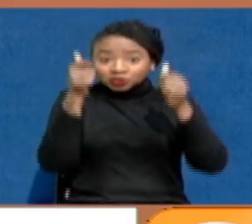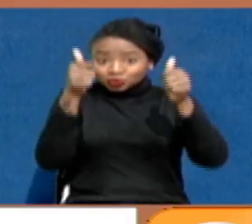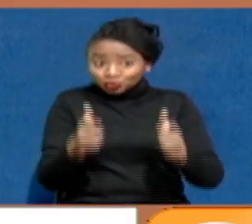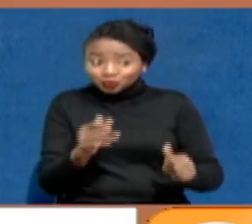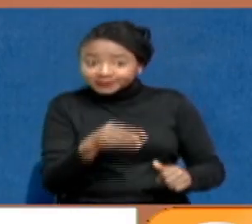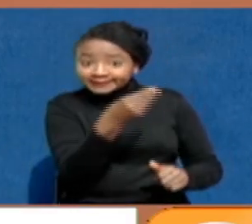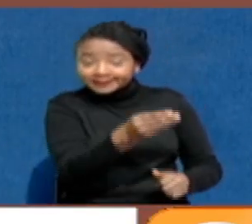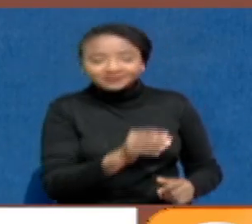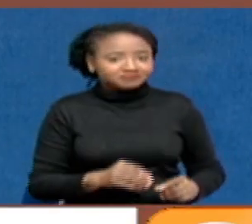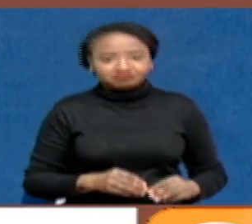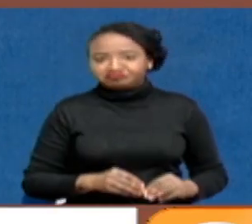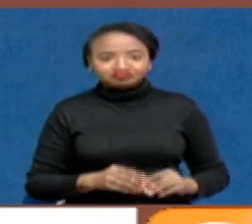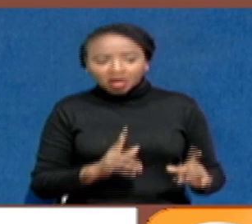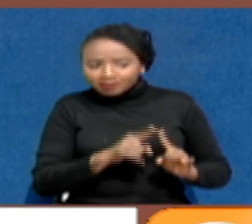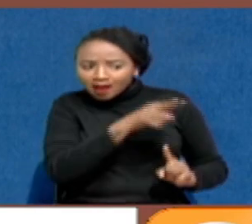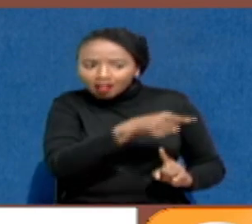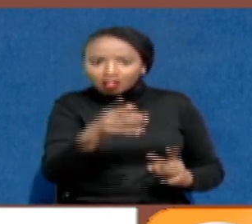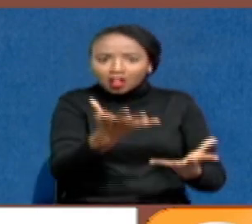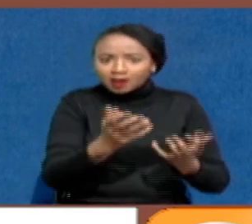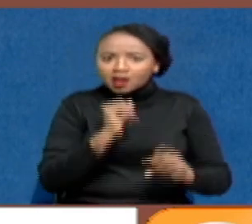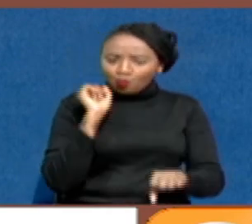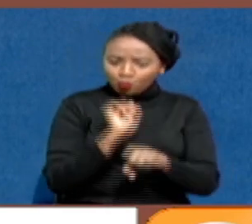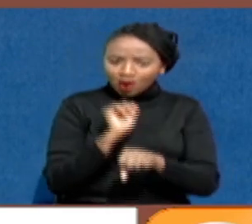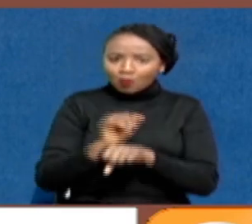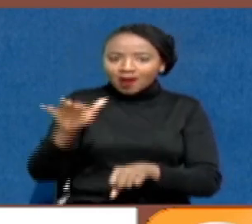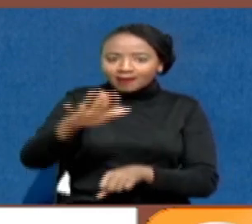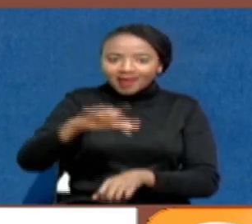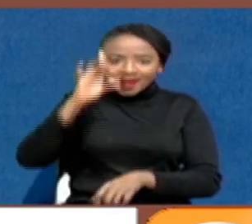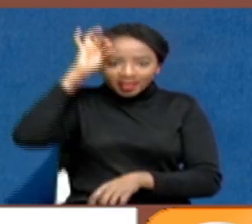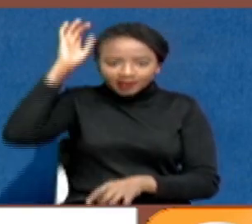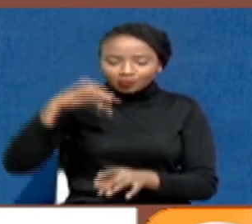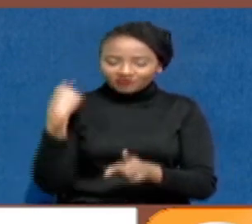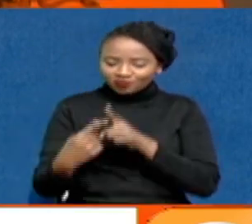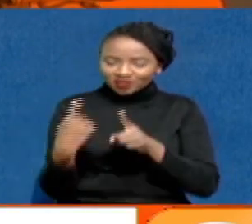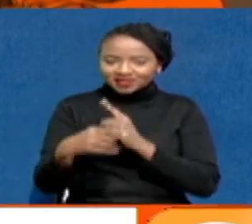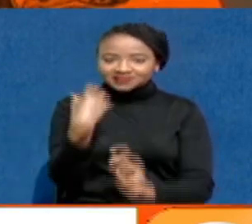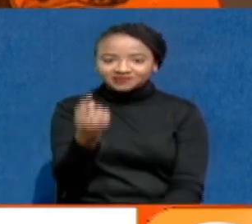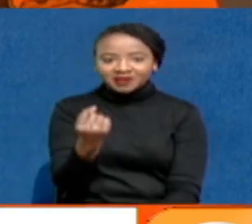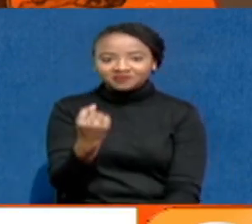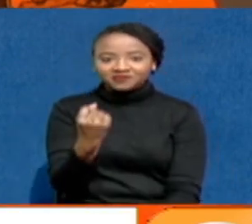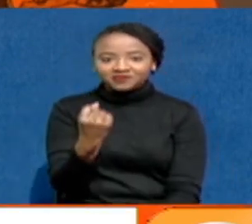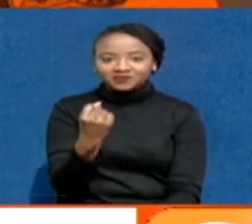kuwa walitarajiwa kufanya kazi kwenye kaunti ya Nyandarua kwa miaka 5.